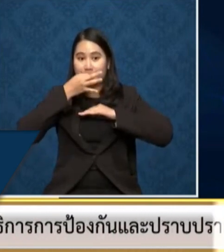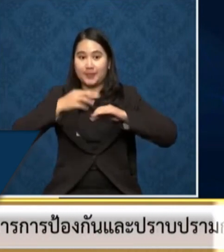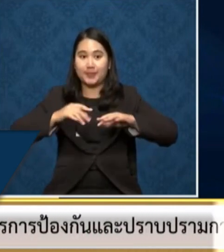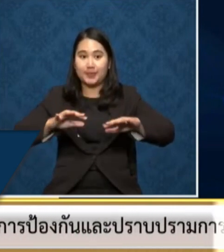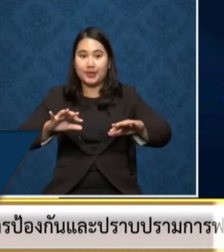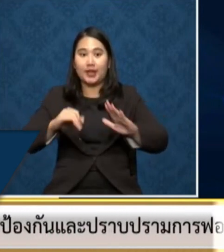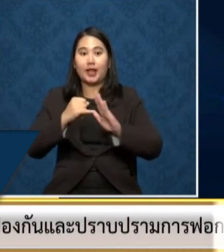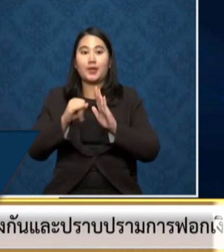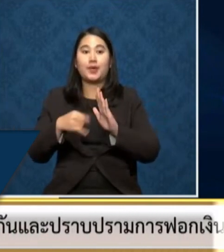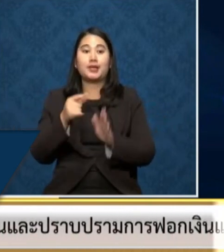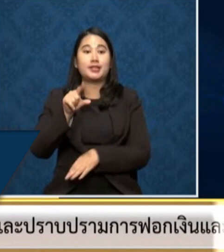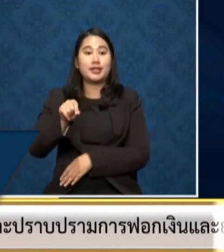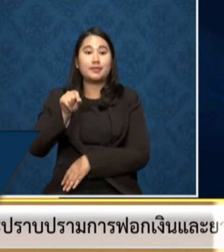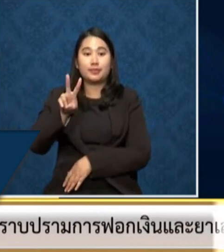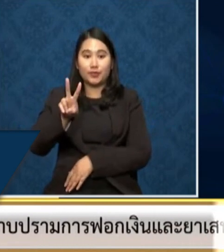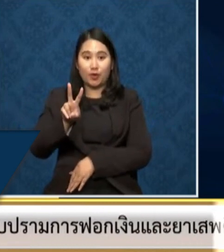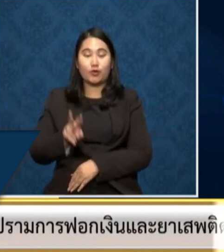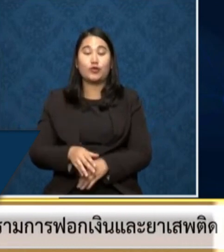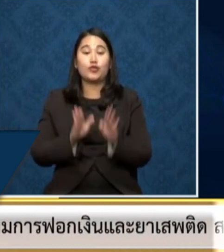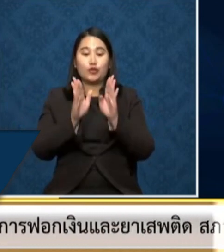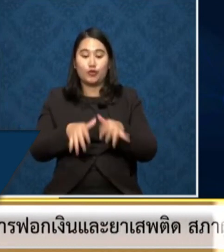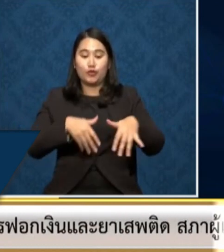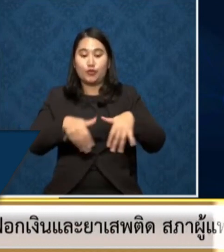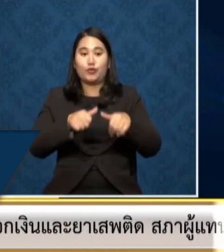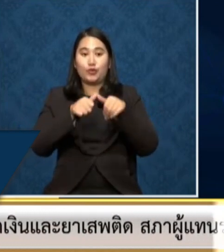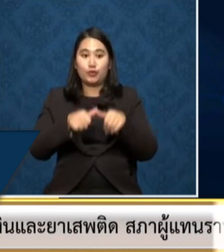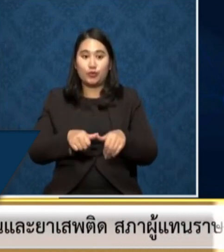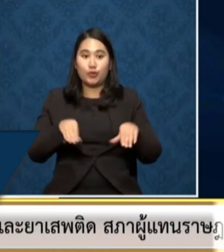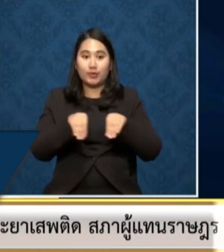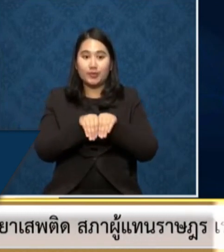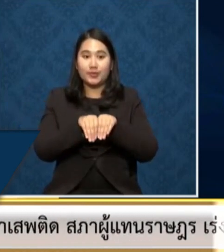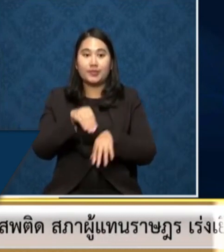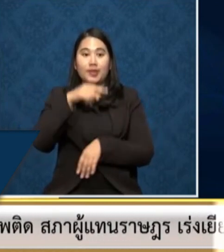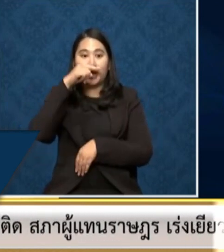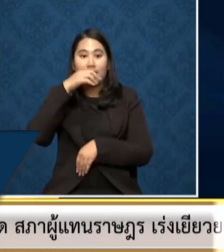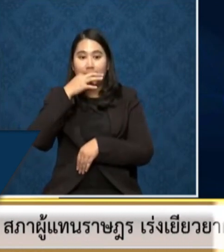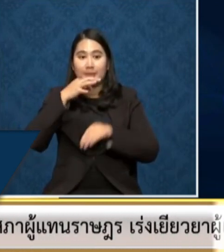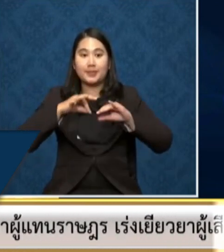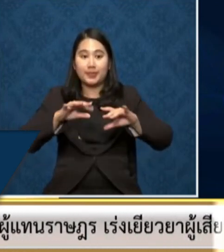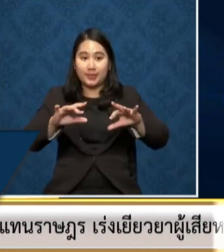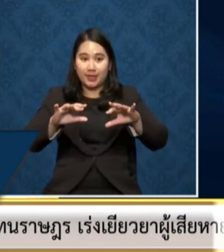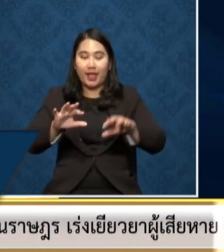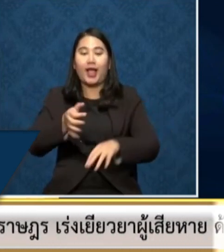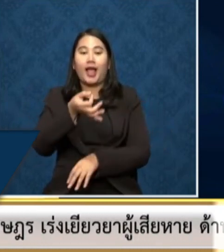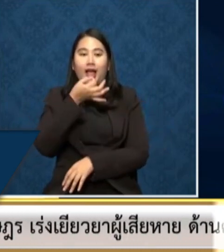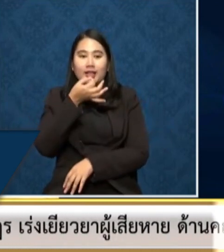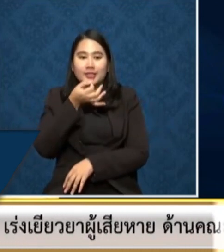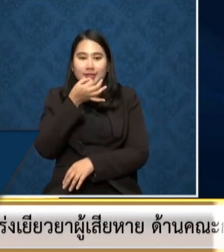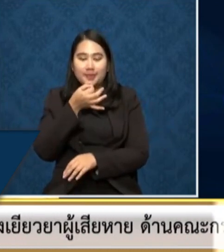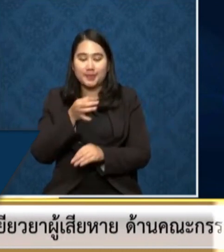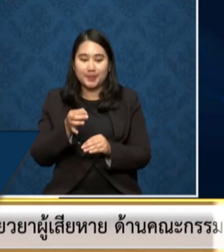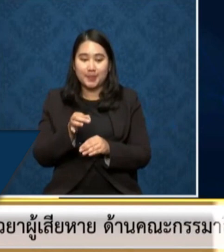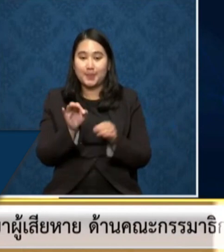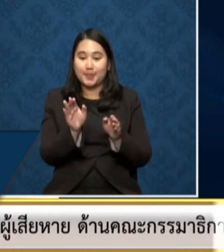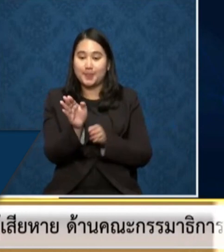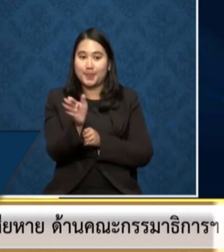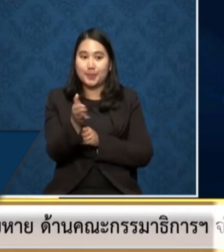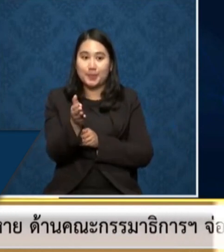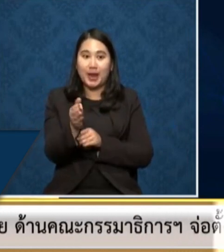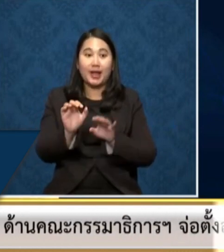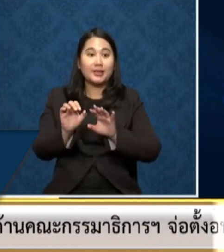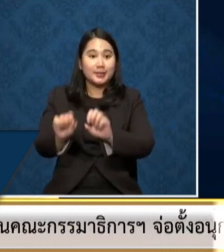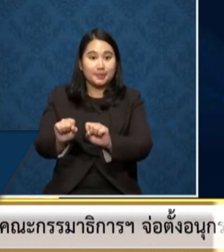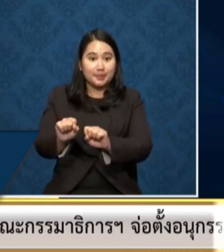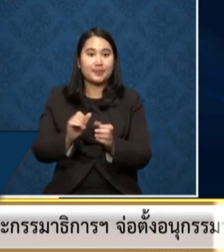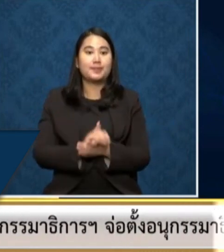จังหวัดประชากรที่อาศัยบริเวณฝั่งทะเลส่วนใหญ่่ประกอบอาชีพประมงมีชุมชนชาว